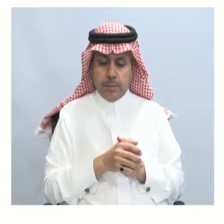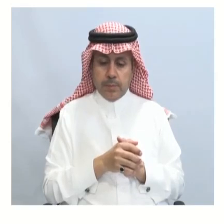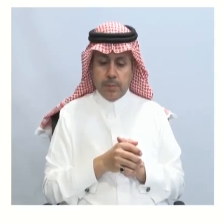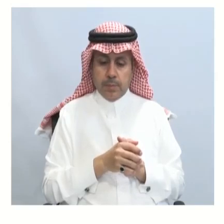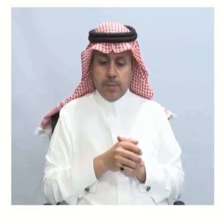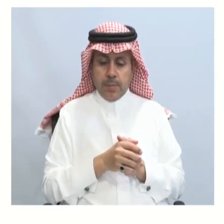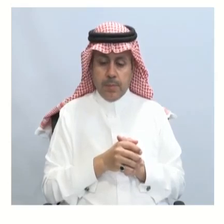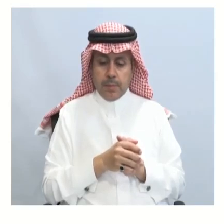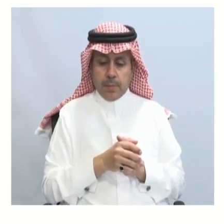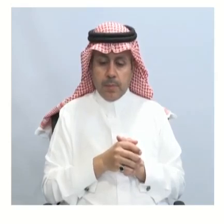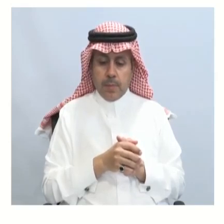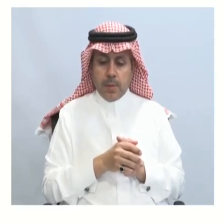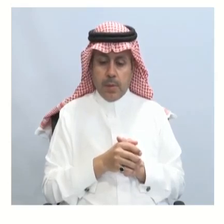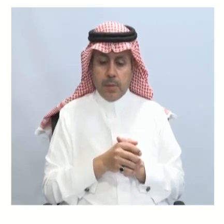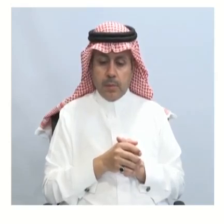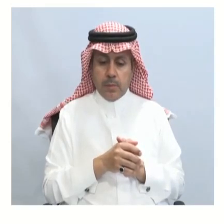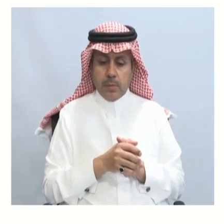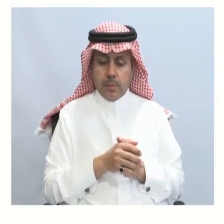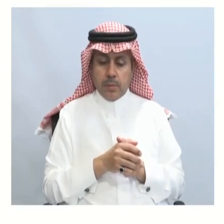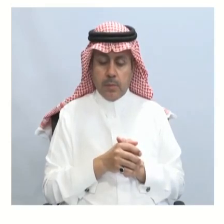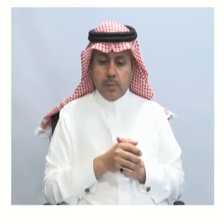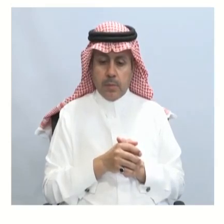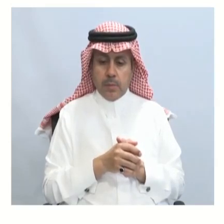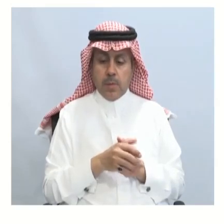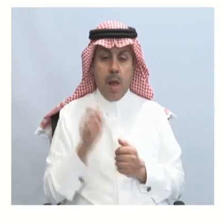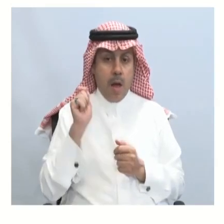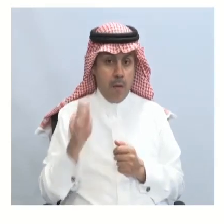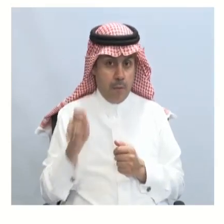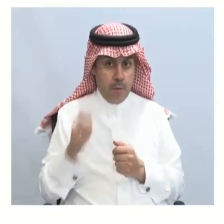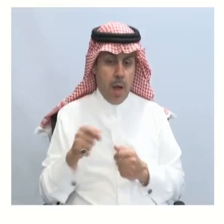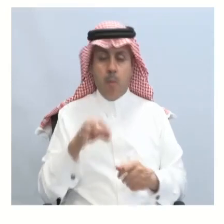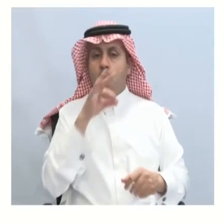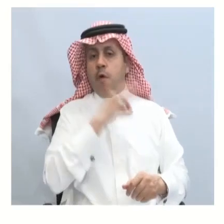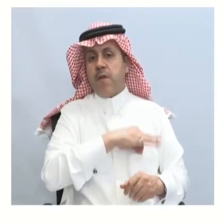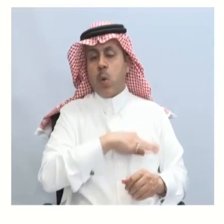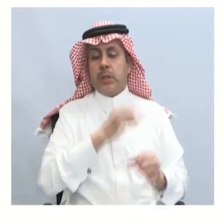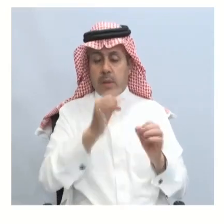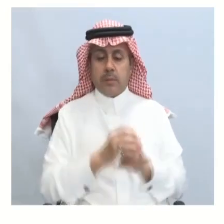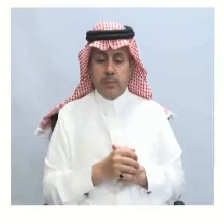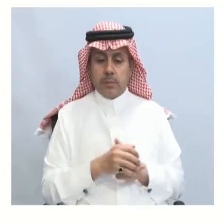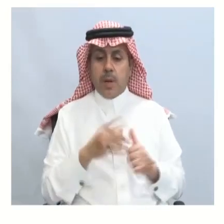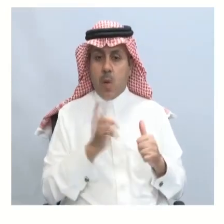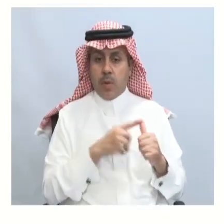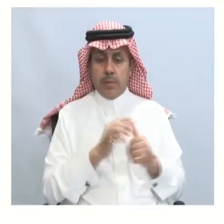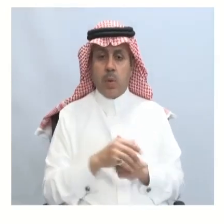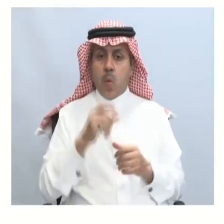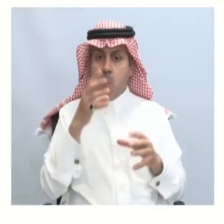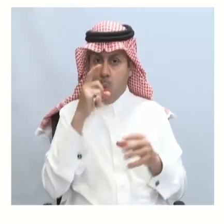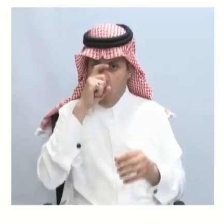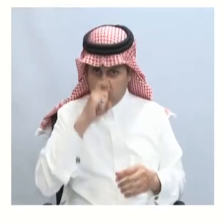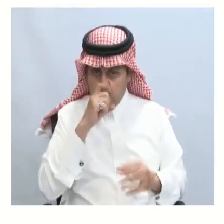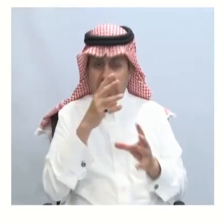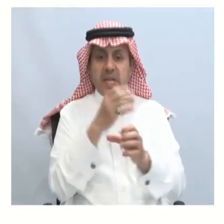الى فوائد واحكام هذه الايات هنا في في الفائده الاولى وجوب التمسك